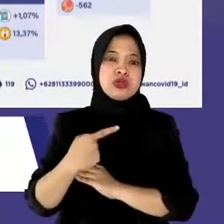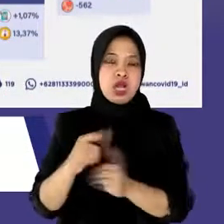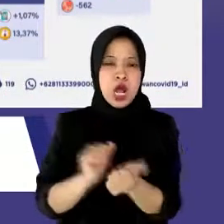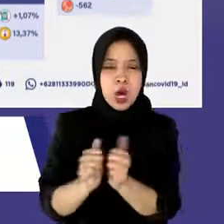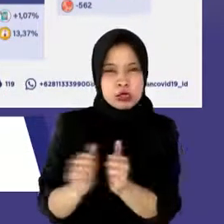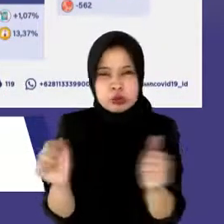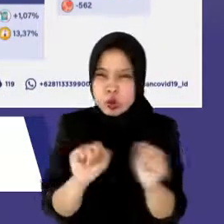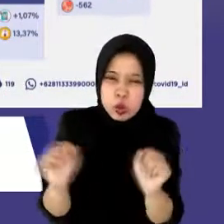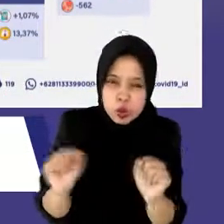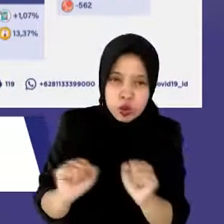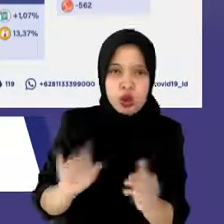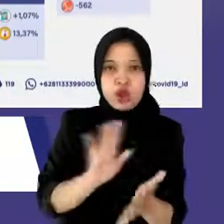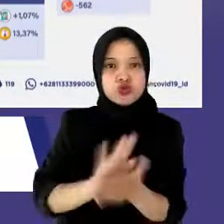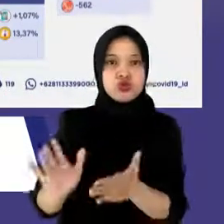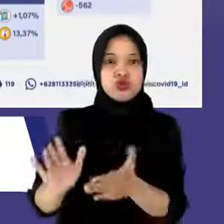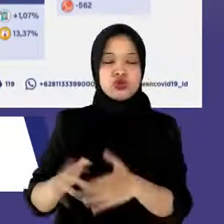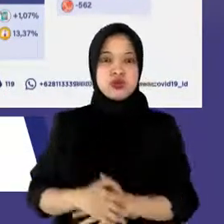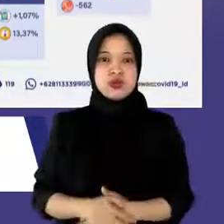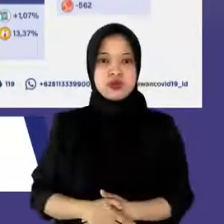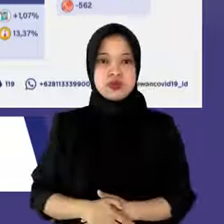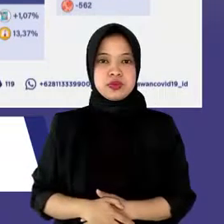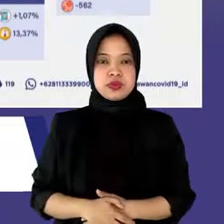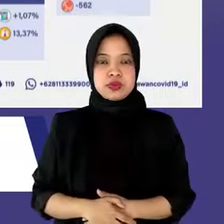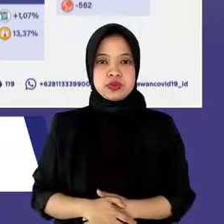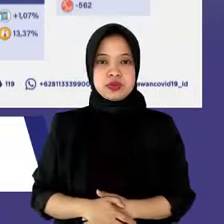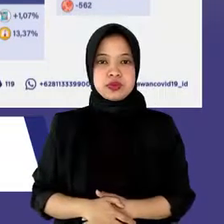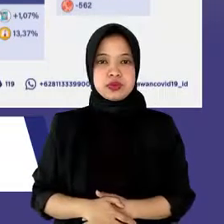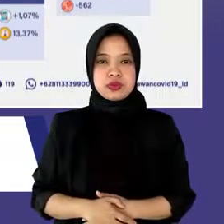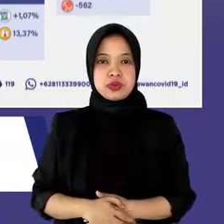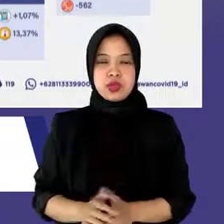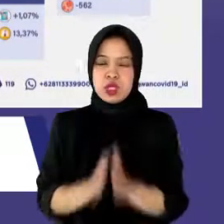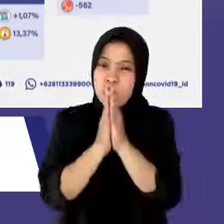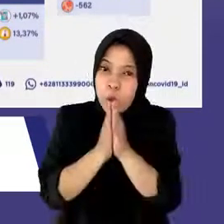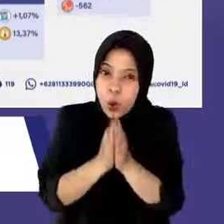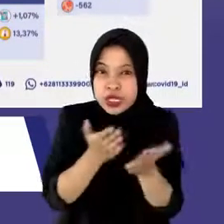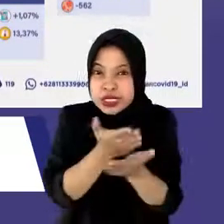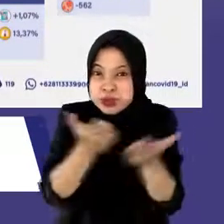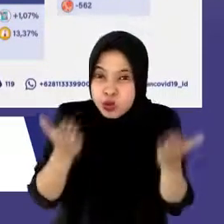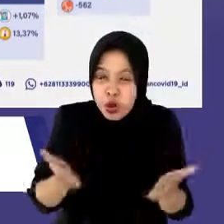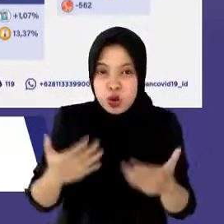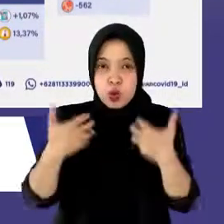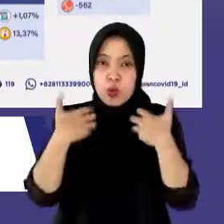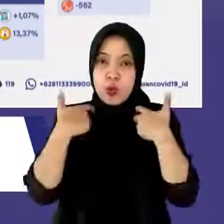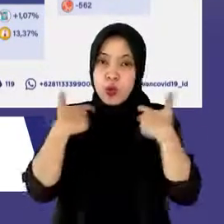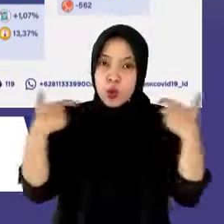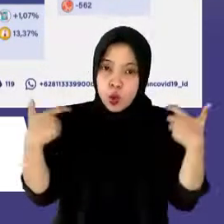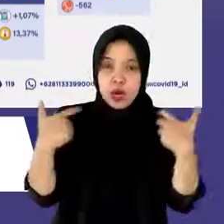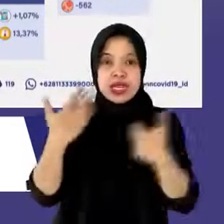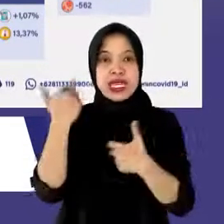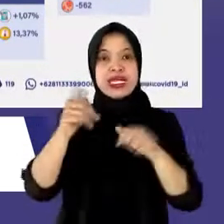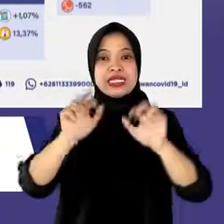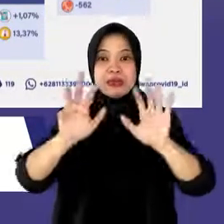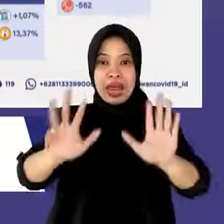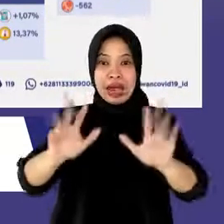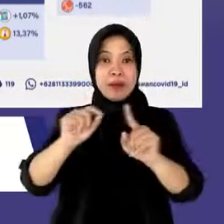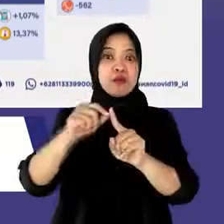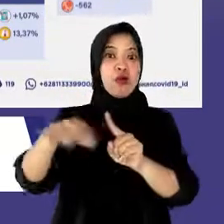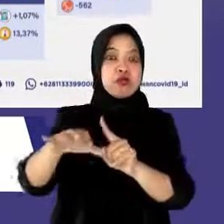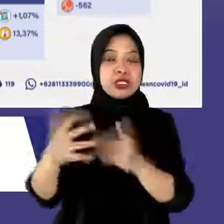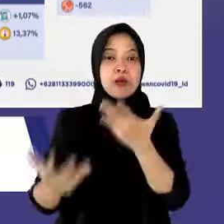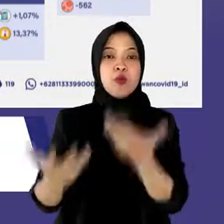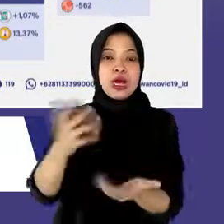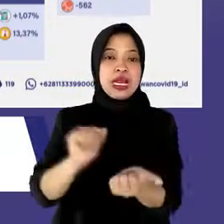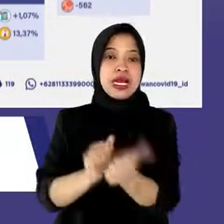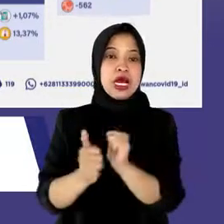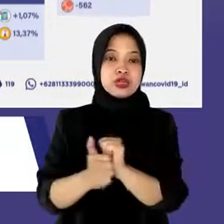penanganan kasus sedini mungkin maka dari itu saya mohon pada Gubernur dari sembilan provinsi yang masih